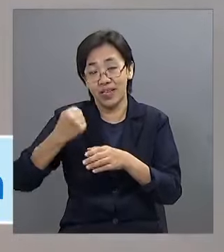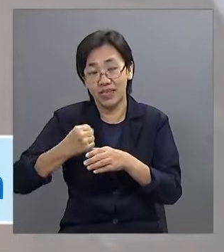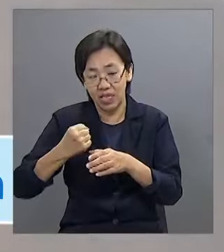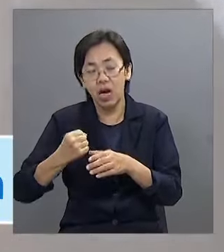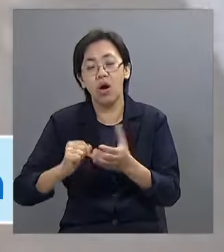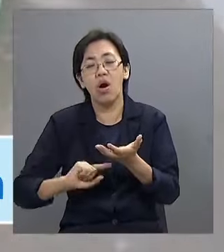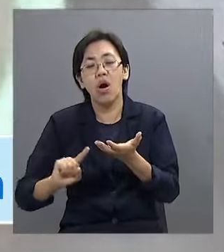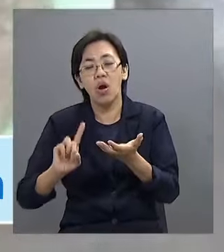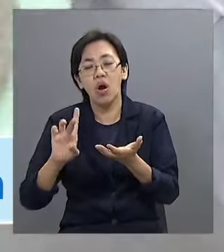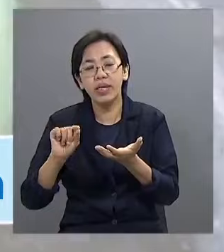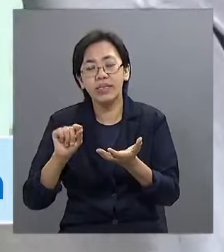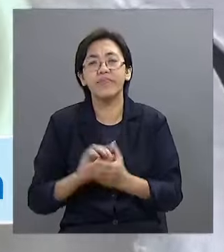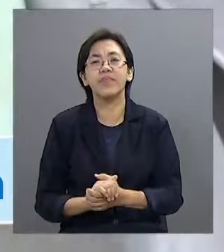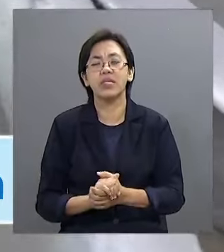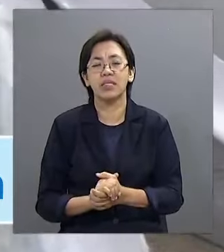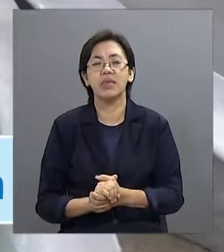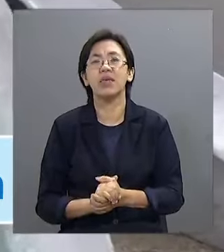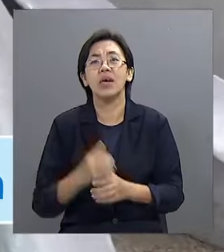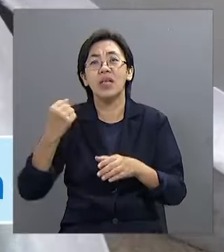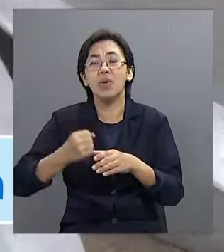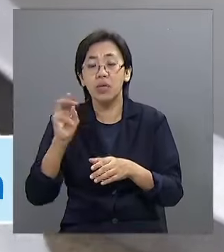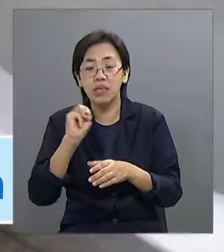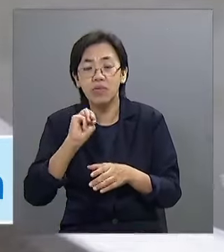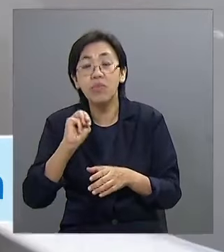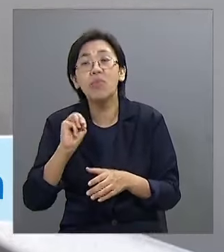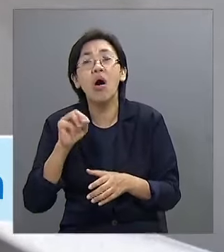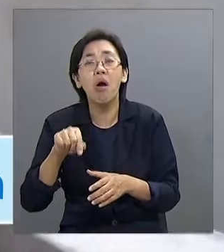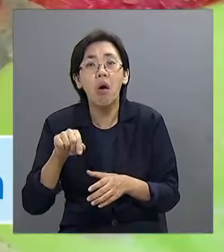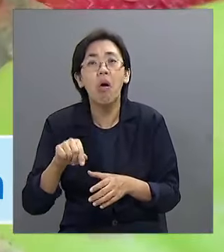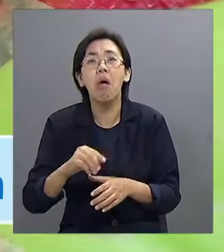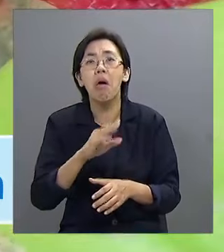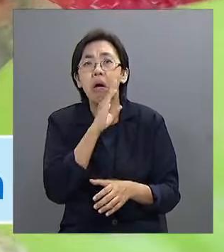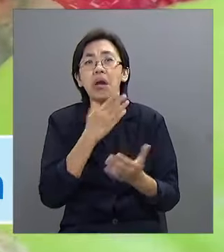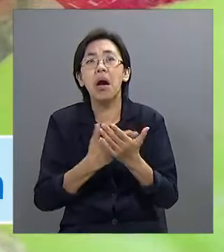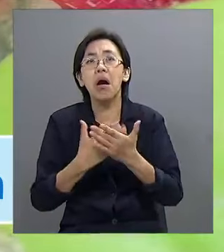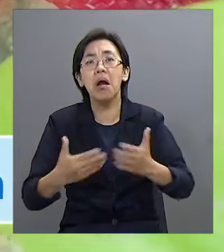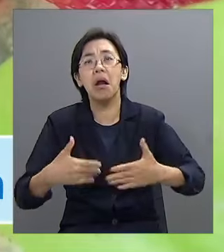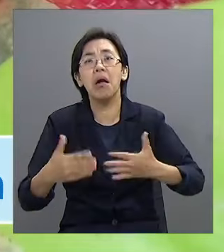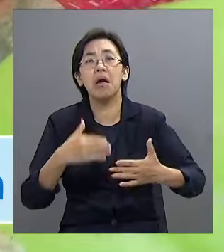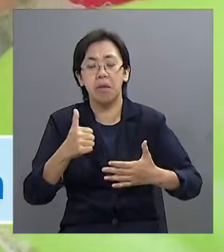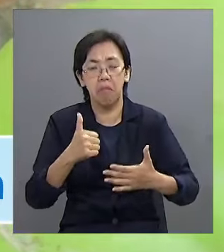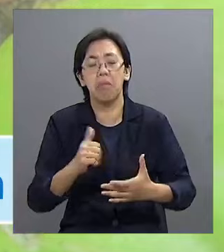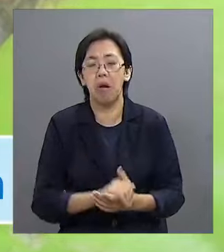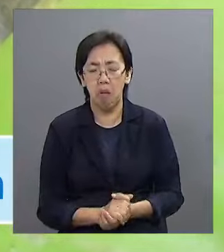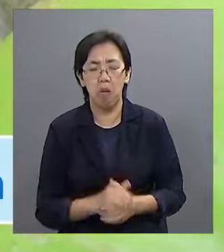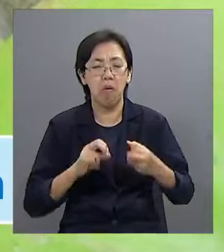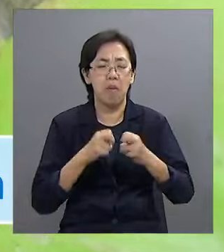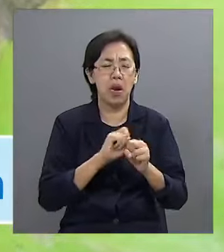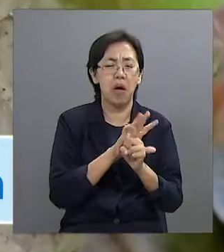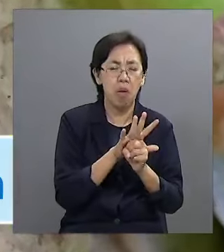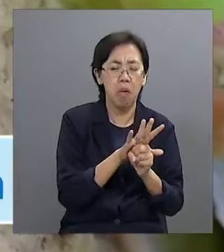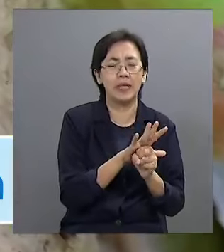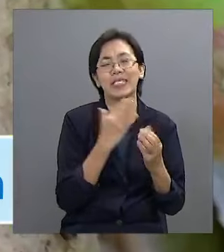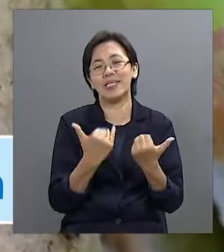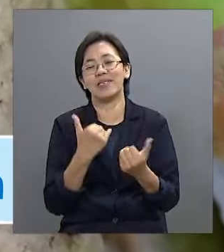ครับที่มีเคยให้จับก็ช่วยทำให้มีรายได้เสริมหลังจากที่ได้รับผลกระทบจากโควิด -19 มาอย่างยาวนานครับ ก็เนี่ยแหละค่ะพออากาศเปลี่ยน